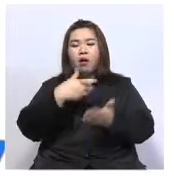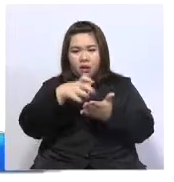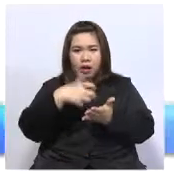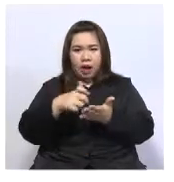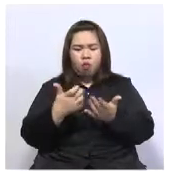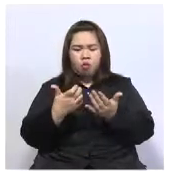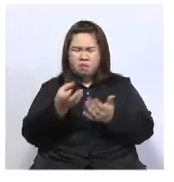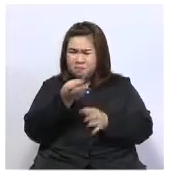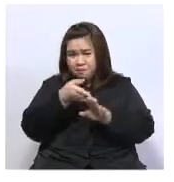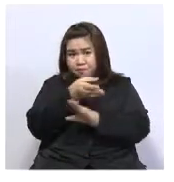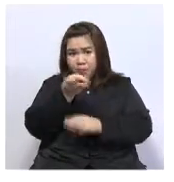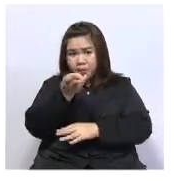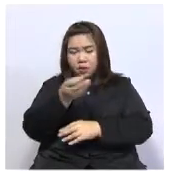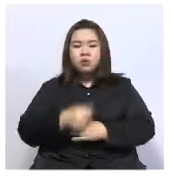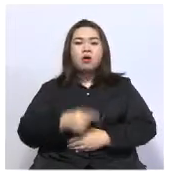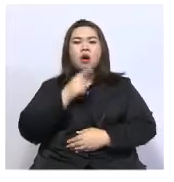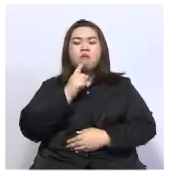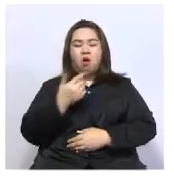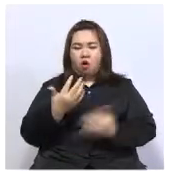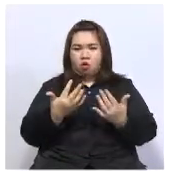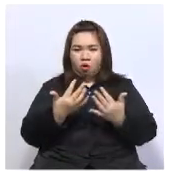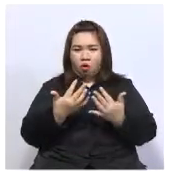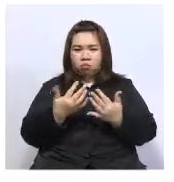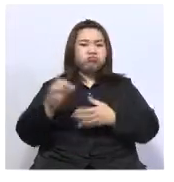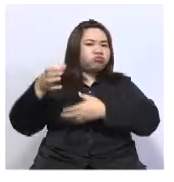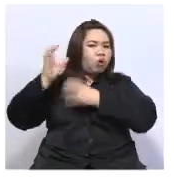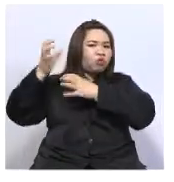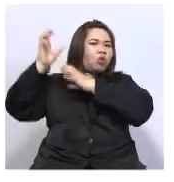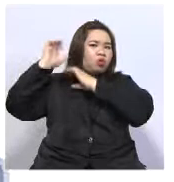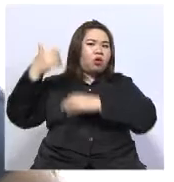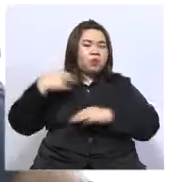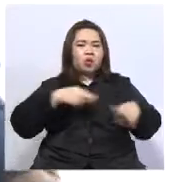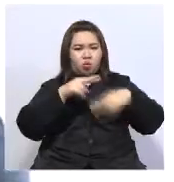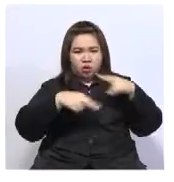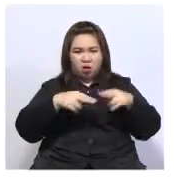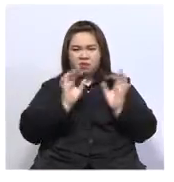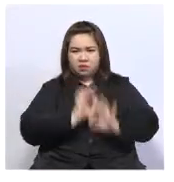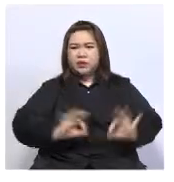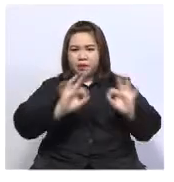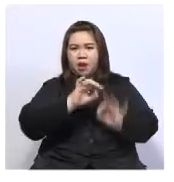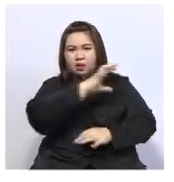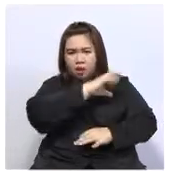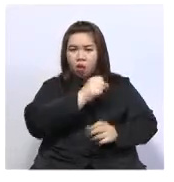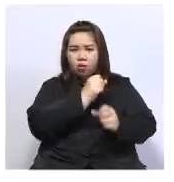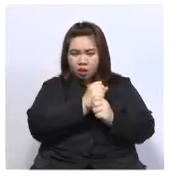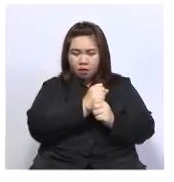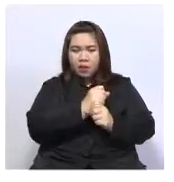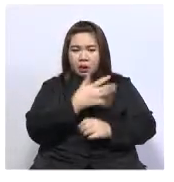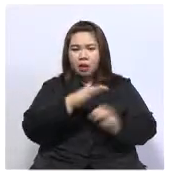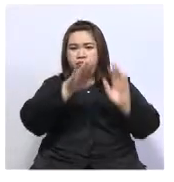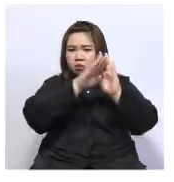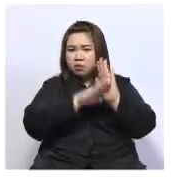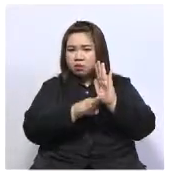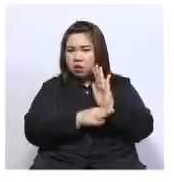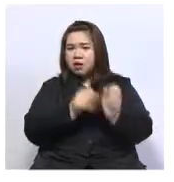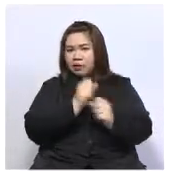เราเมื่อสักครู่ที่ผ่านมาว่าจะไล่ตรวจสอบย้อนหลังขึ้นไปทั้งหมดนะครับตั้งแต่ปลายทางที่นำมาผลิตไปจนถึงกระบวนการ